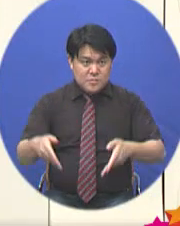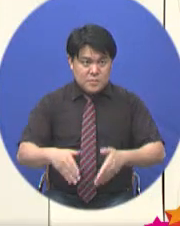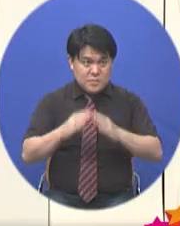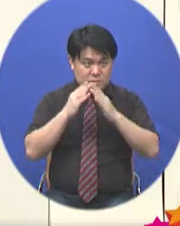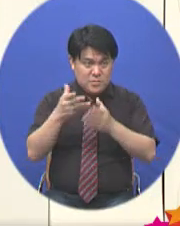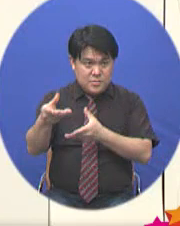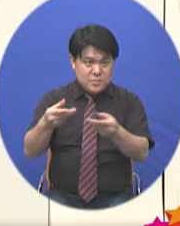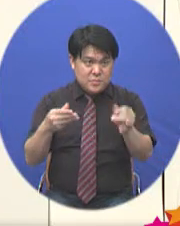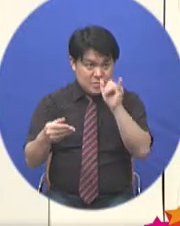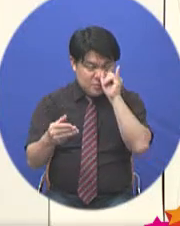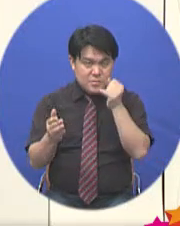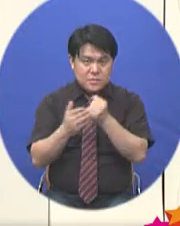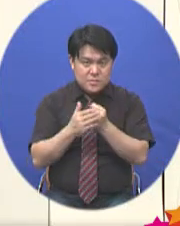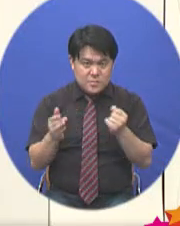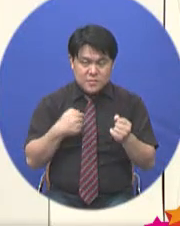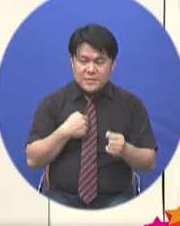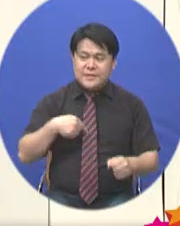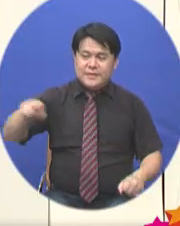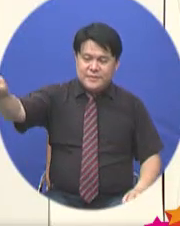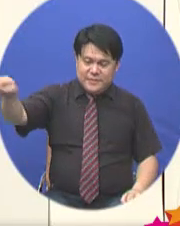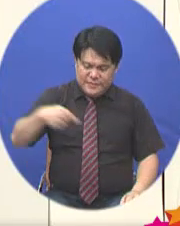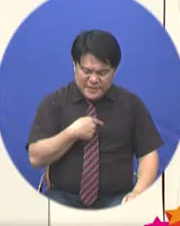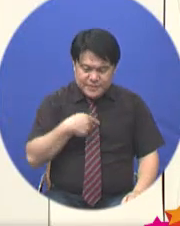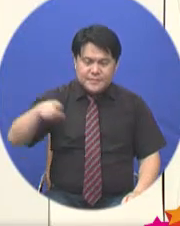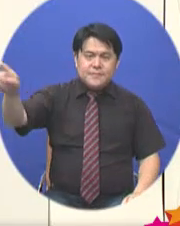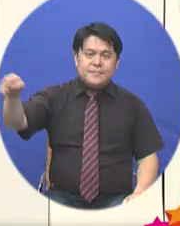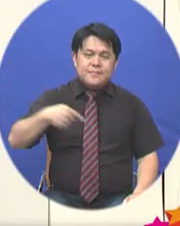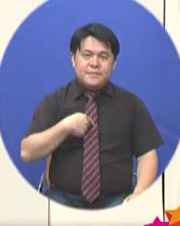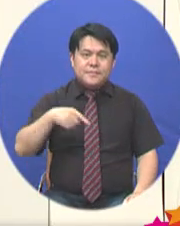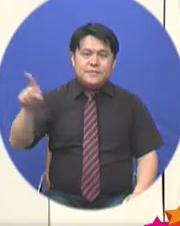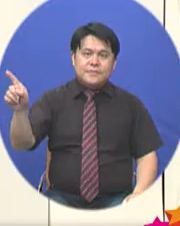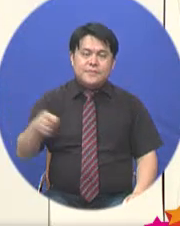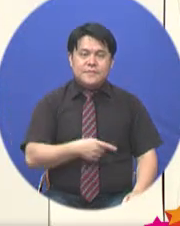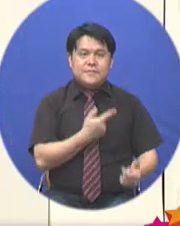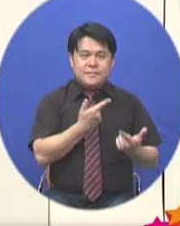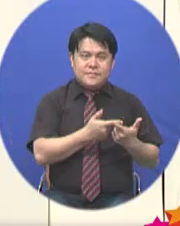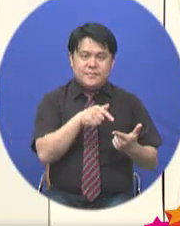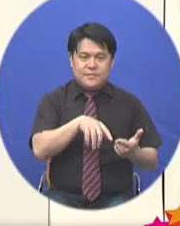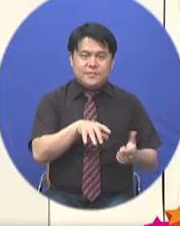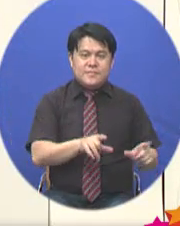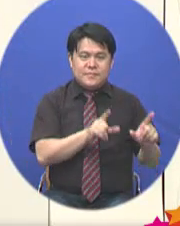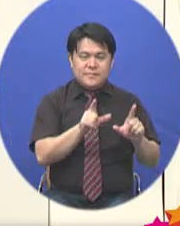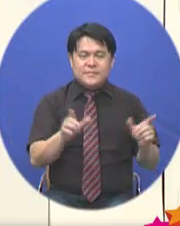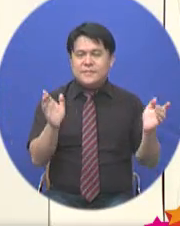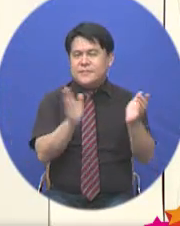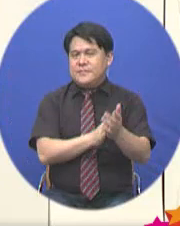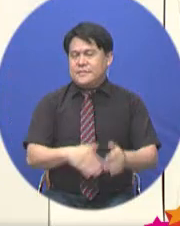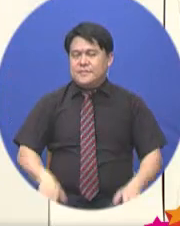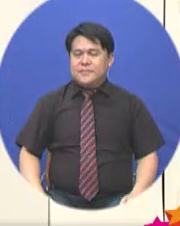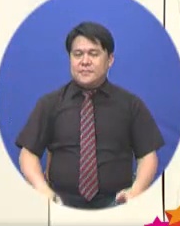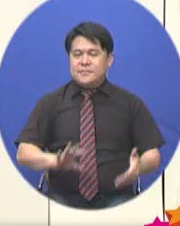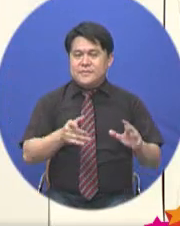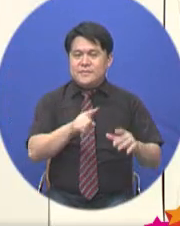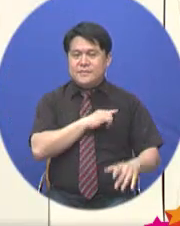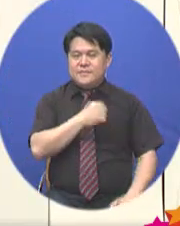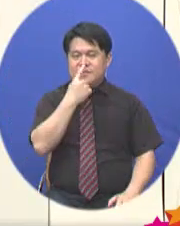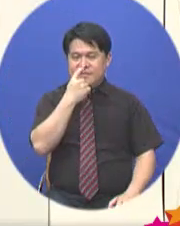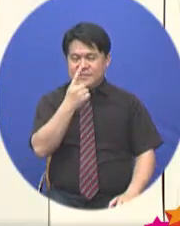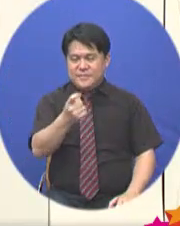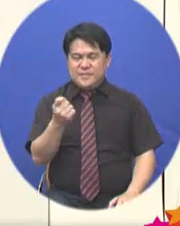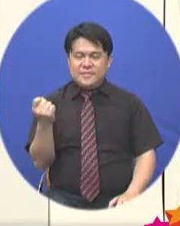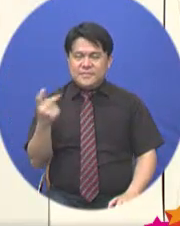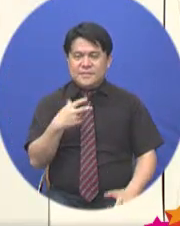어머나. 그래서 계속 왔다 갔다 하는데 지금 이제 부산에 왔네요. 아이, 세상에서 가장